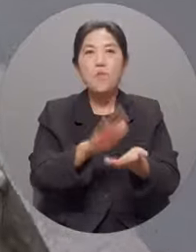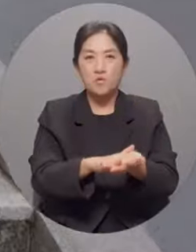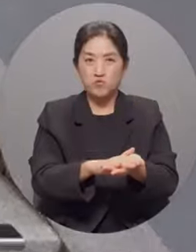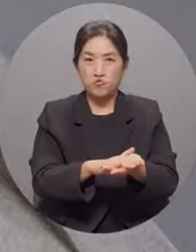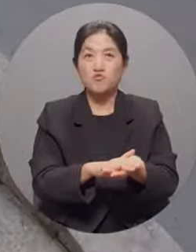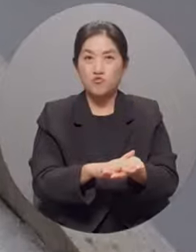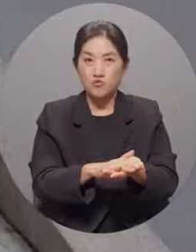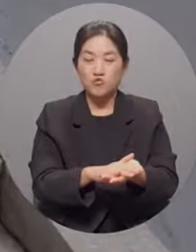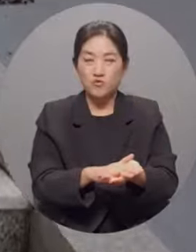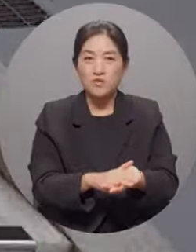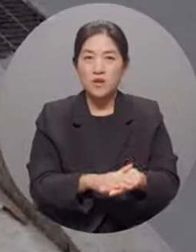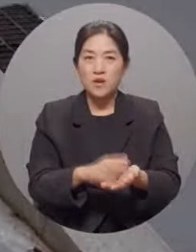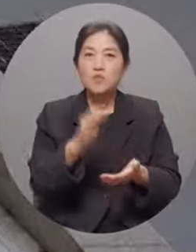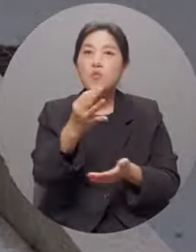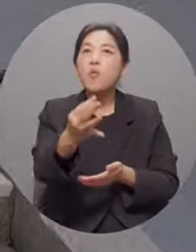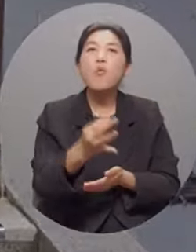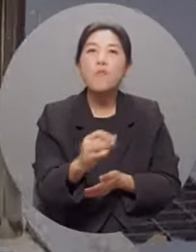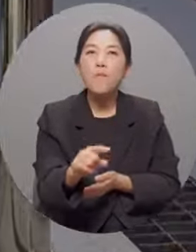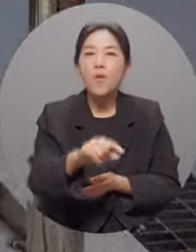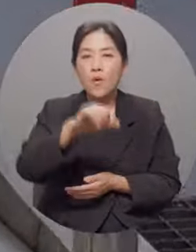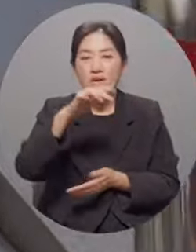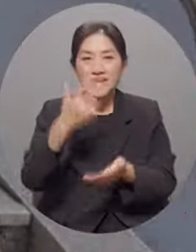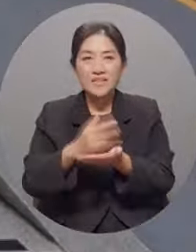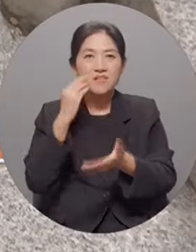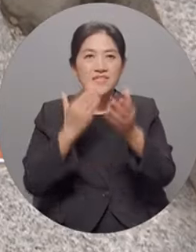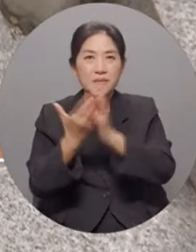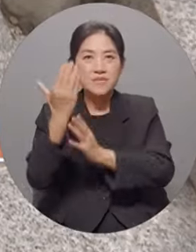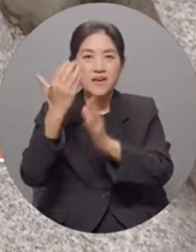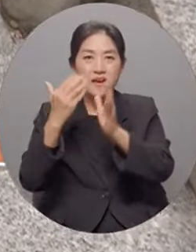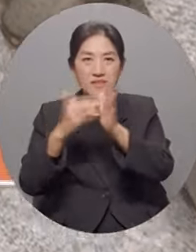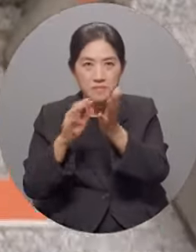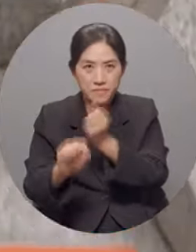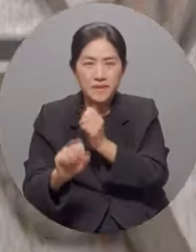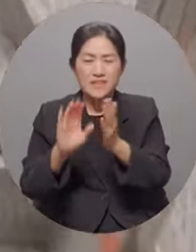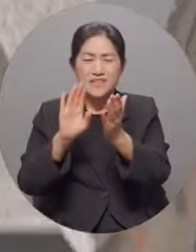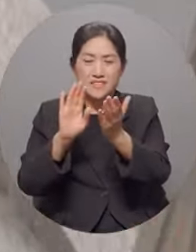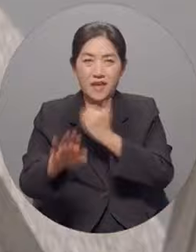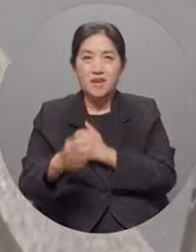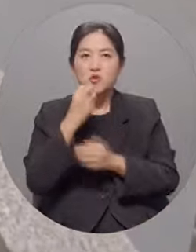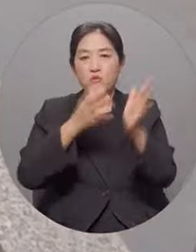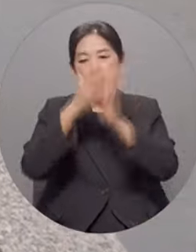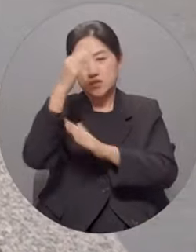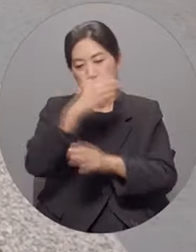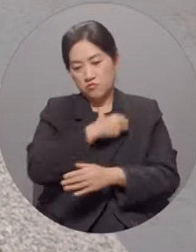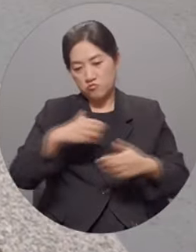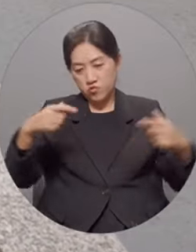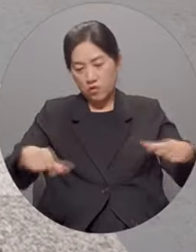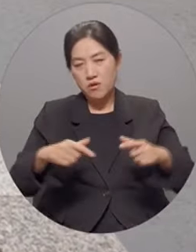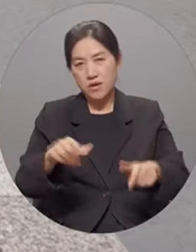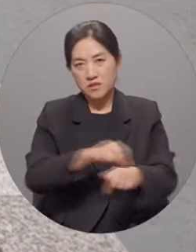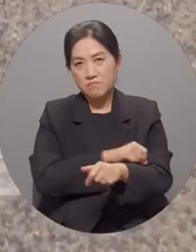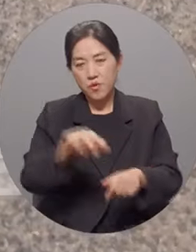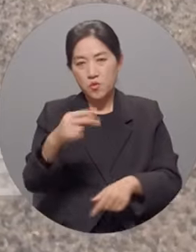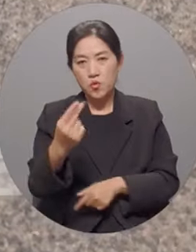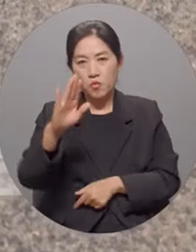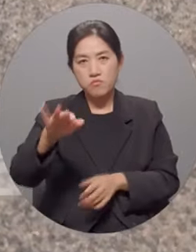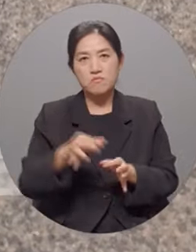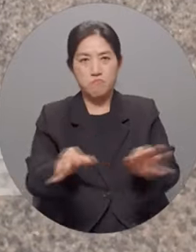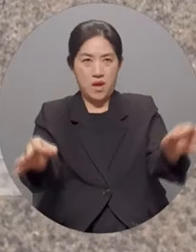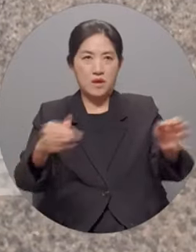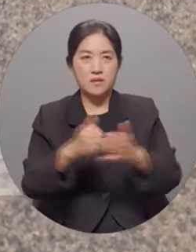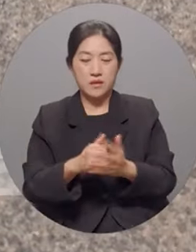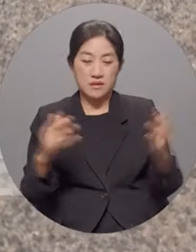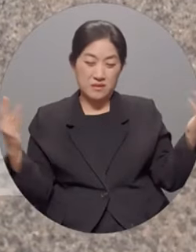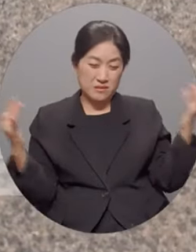진행됐는데 공사 재원은 이태원 참사 직후 서울시가 구청에 내려보낸 특별 교부금이었습니다.